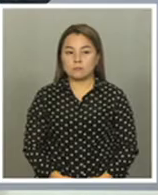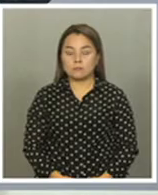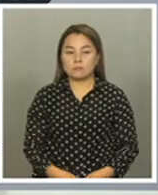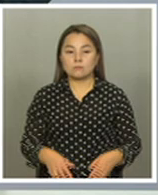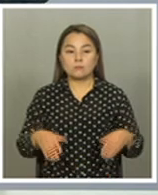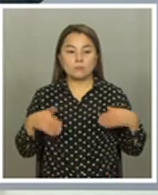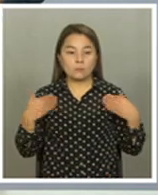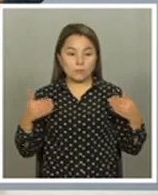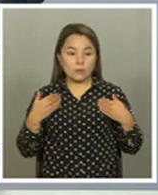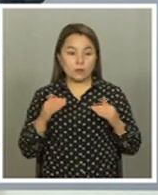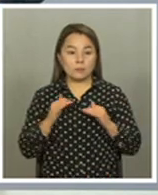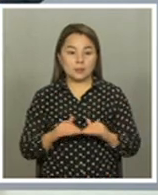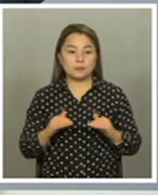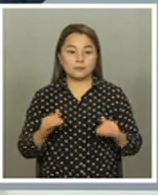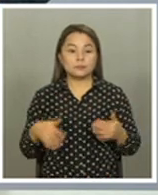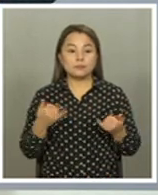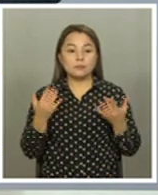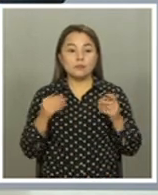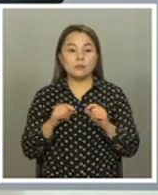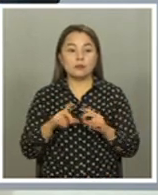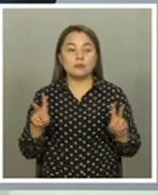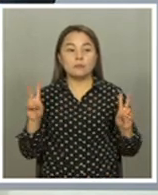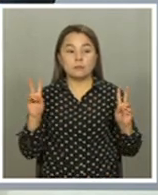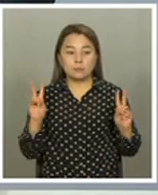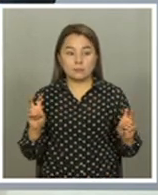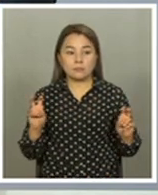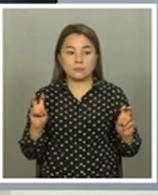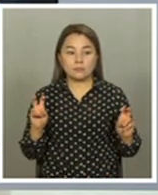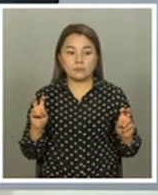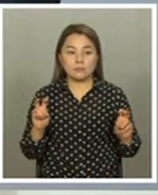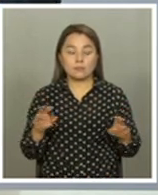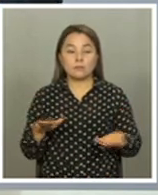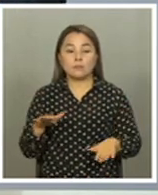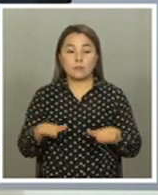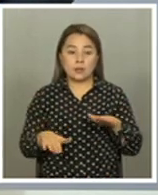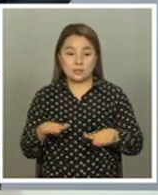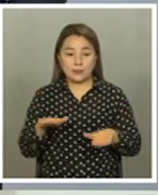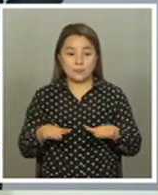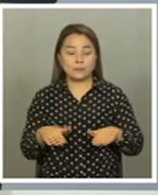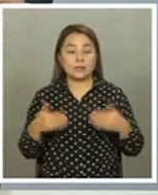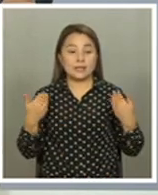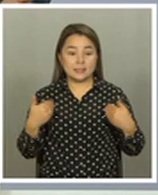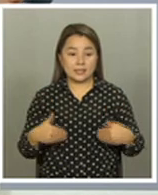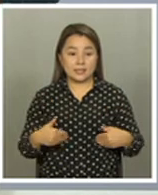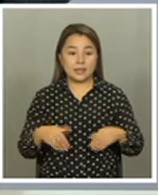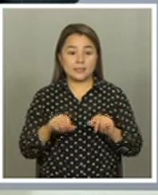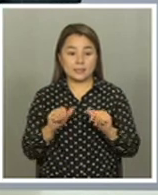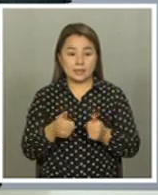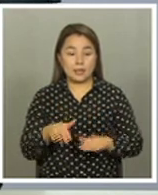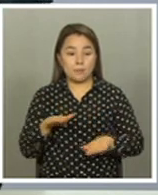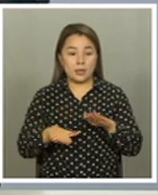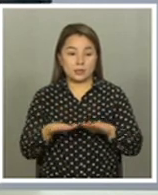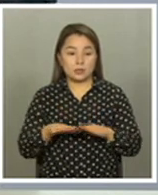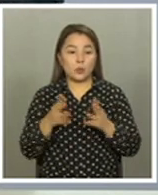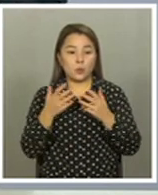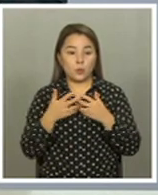Сәлеметсіздер ме, балалар? Бүгінгі сабағымыздың тақырыбы – масса және денелердің массаларын өлшеу.